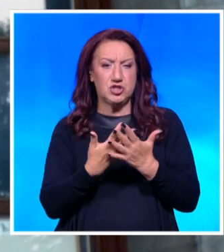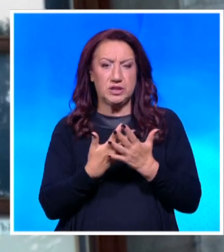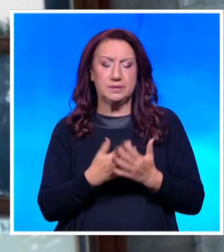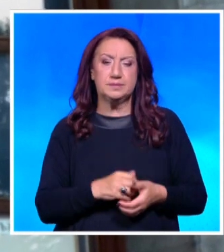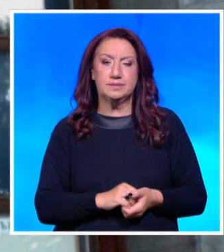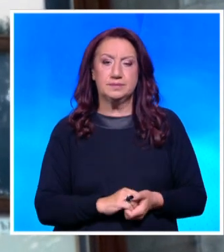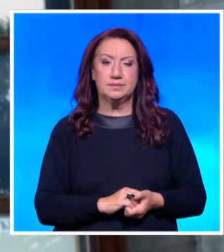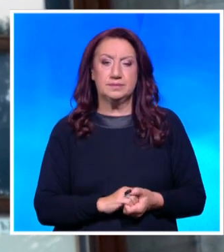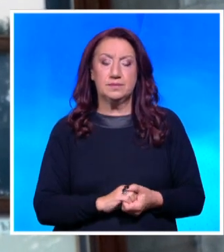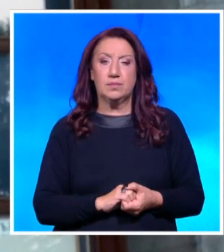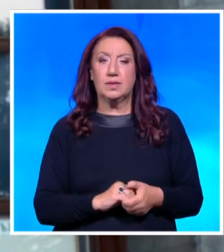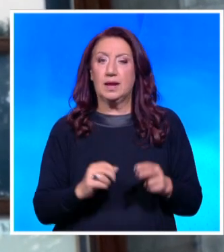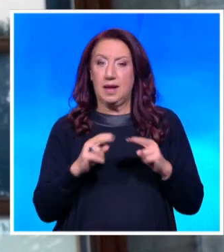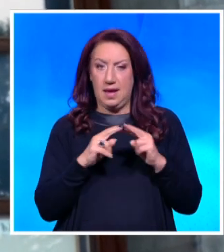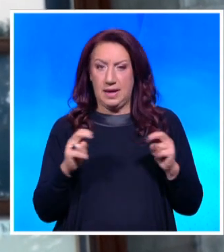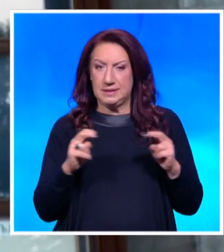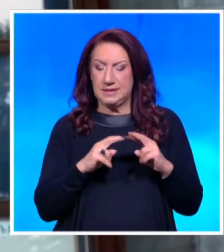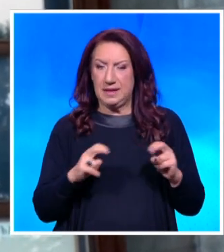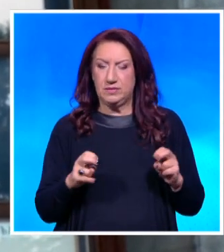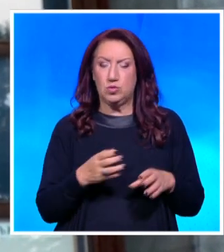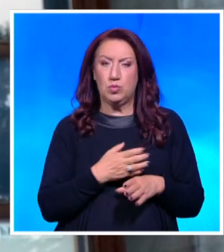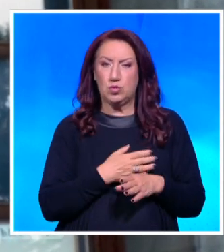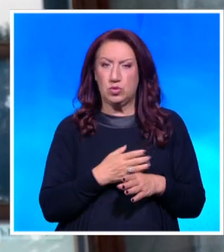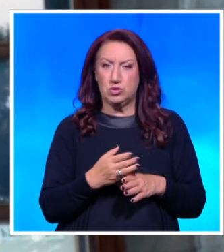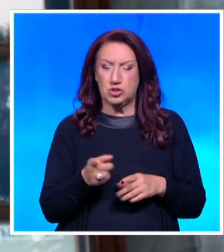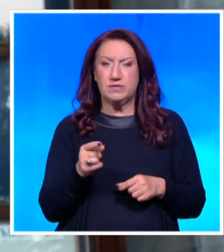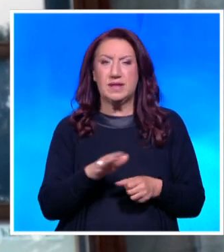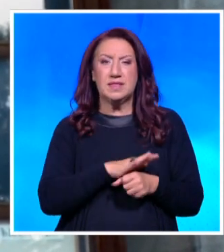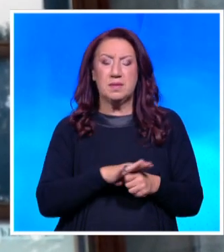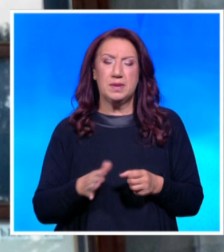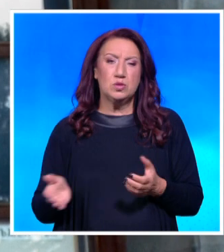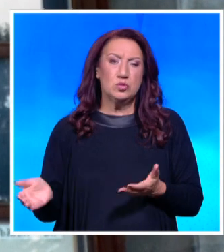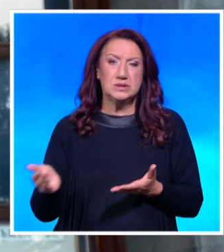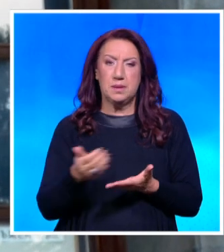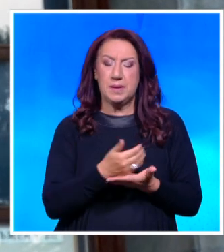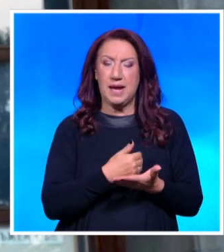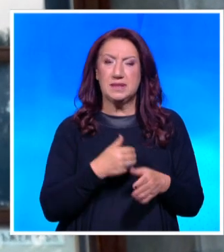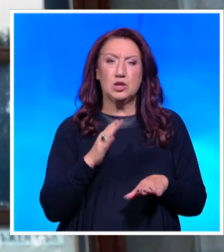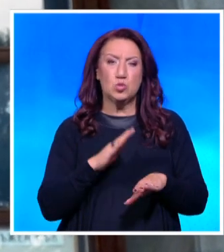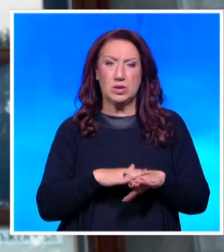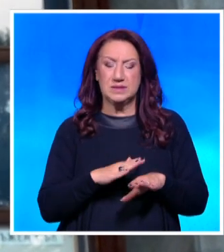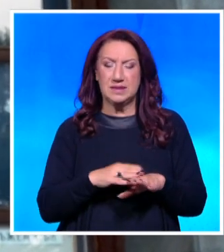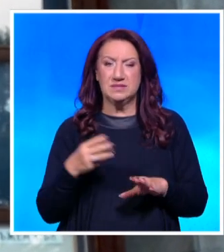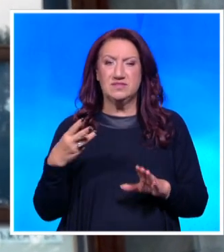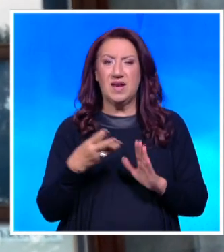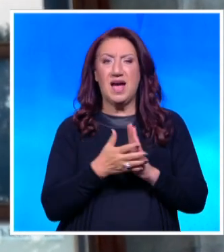Разследването по делото продължава и при напълно събрани доказателства и експертизи прокуратурата ще